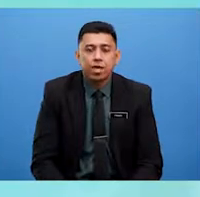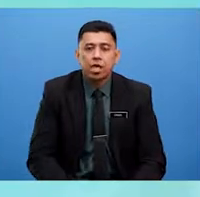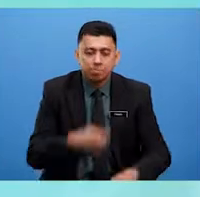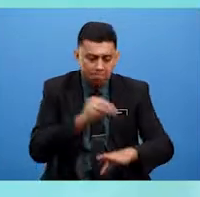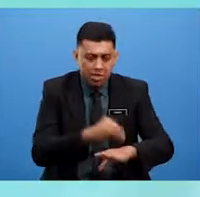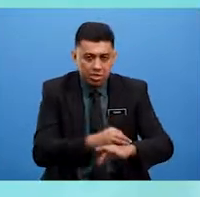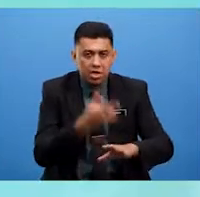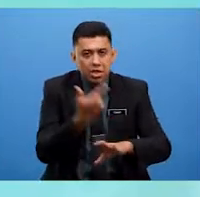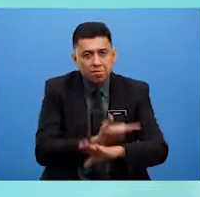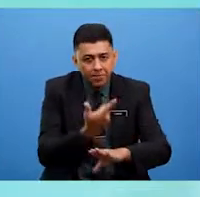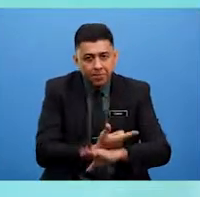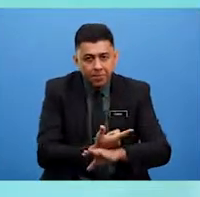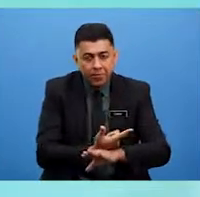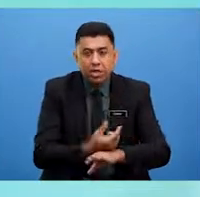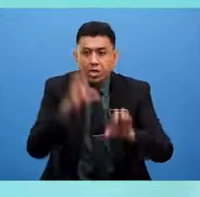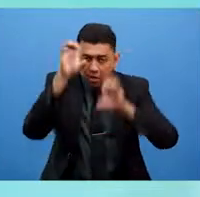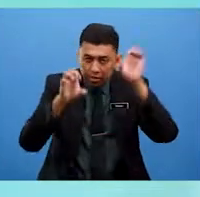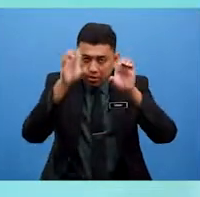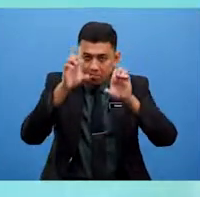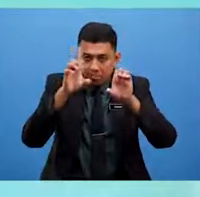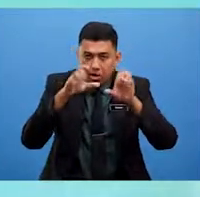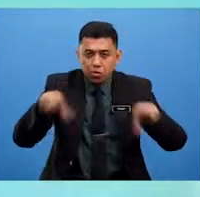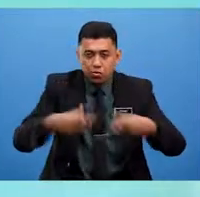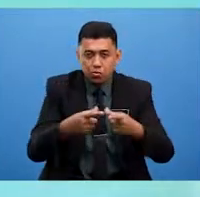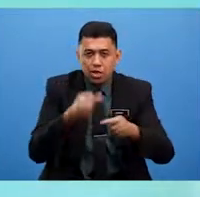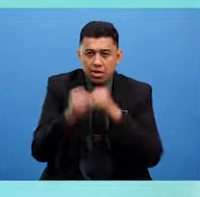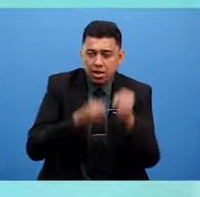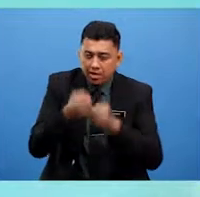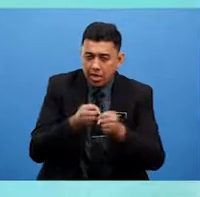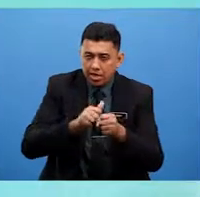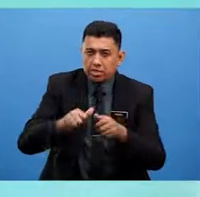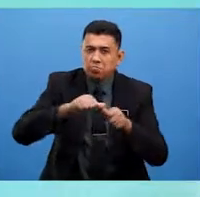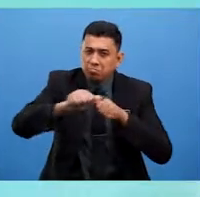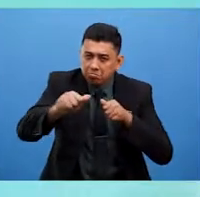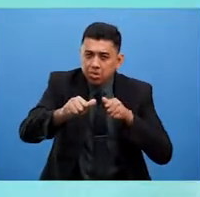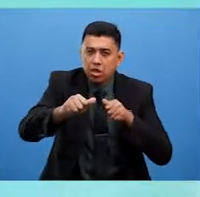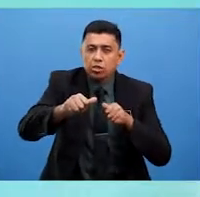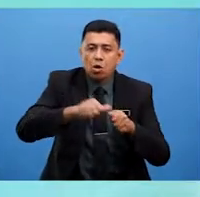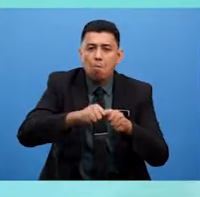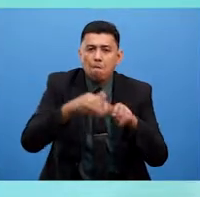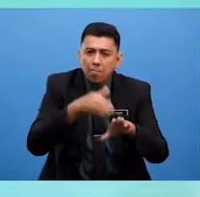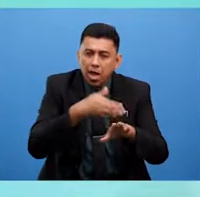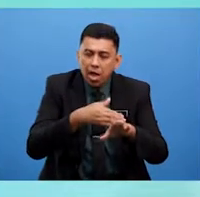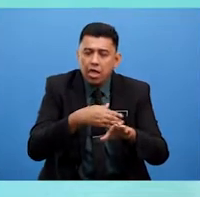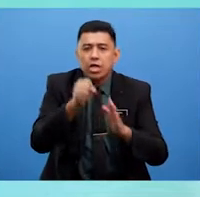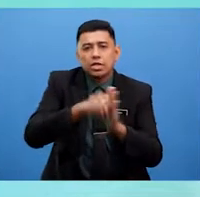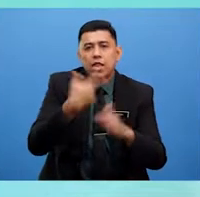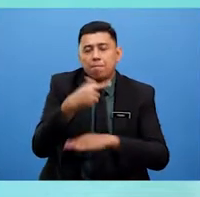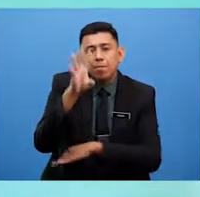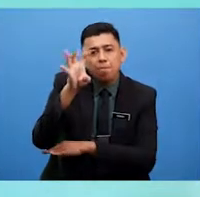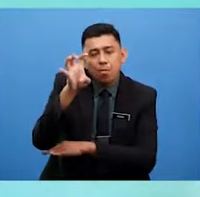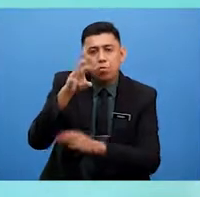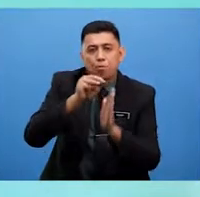latihan, iaitu atlet melakukan larian jarak jauh perlahan selama 40 minit.